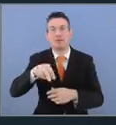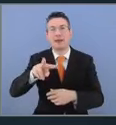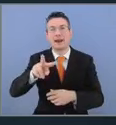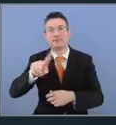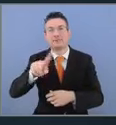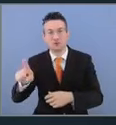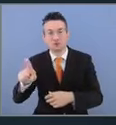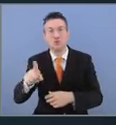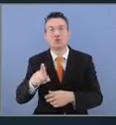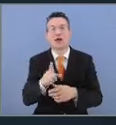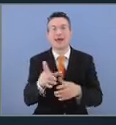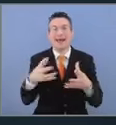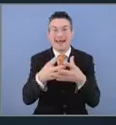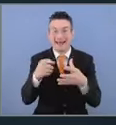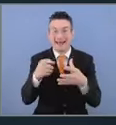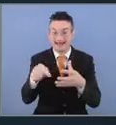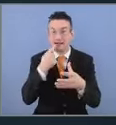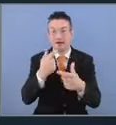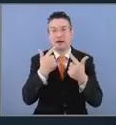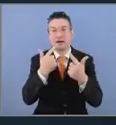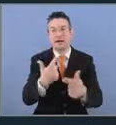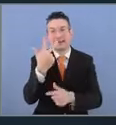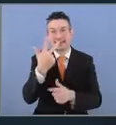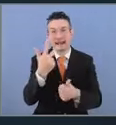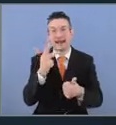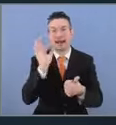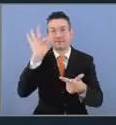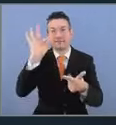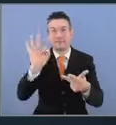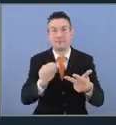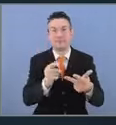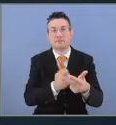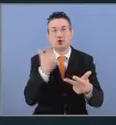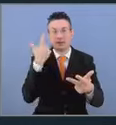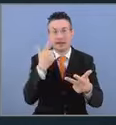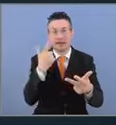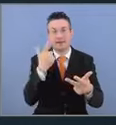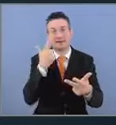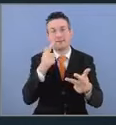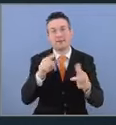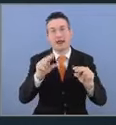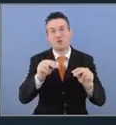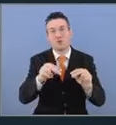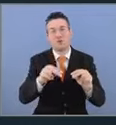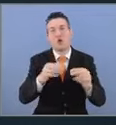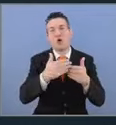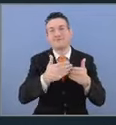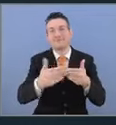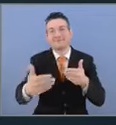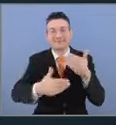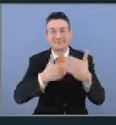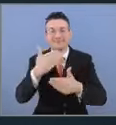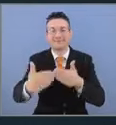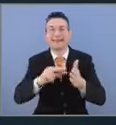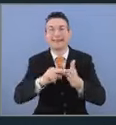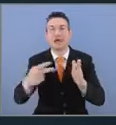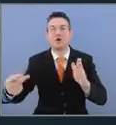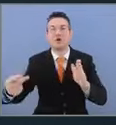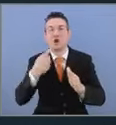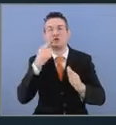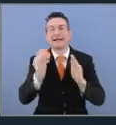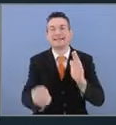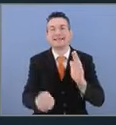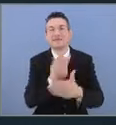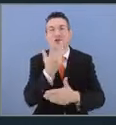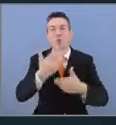posto in essere 3 priorità fondamentali nella nuova roadmap tecnologica e di sviluppo dell'area di specializzazione